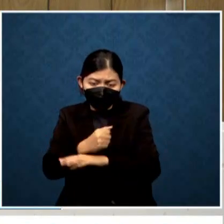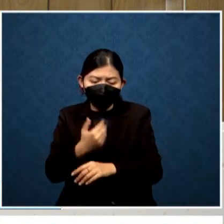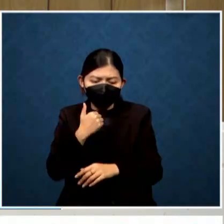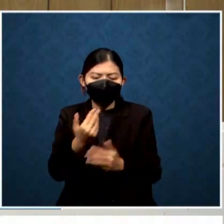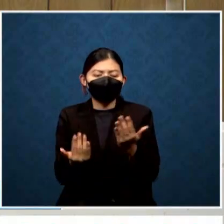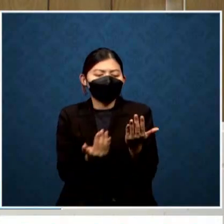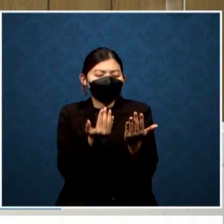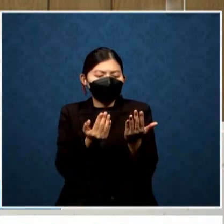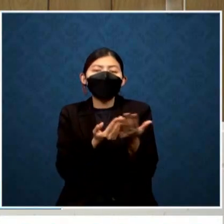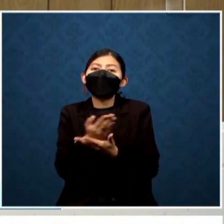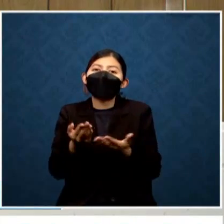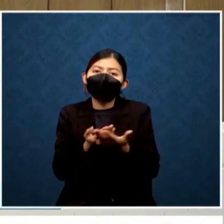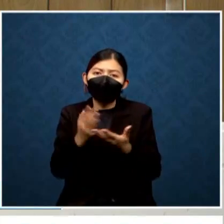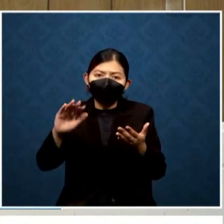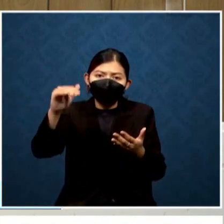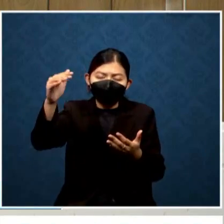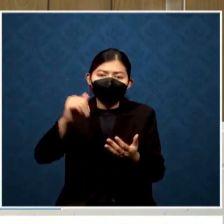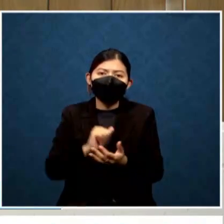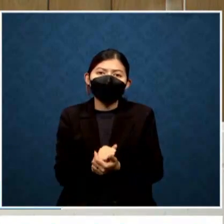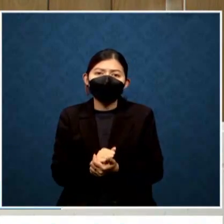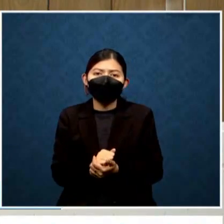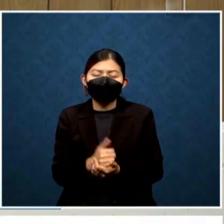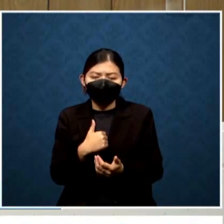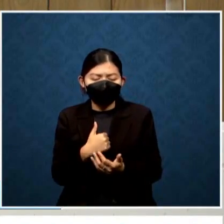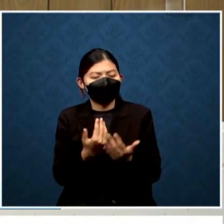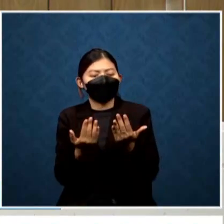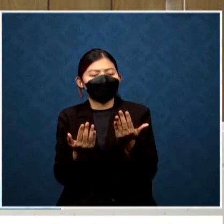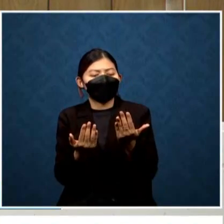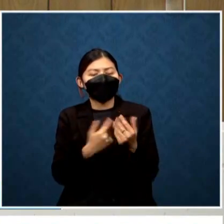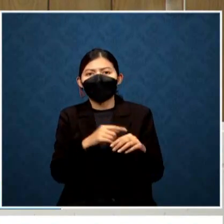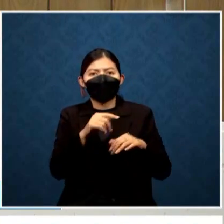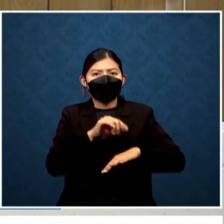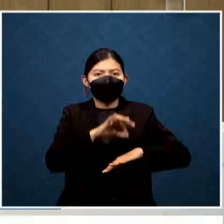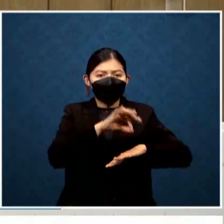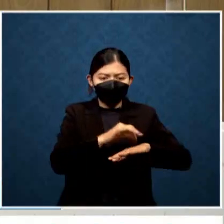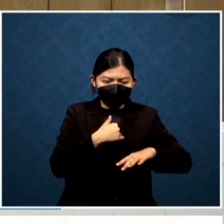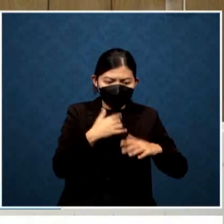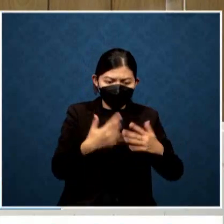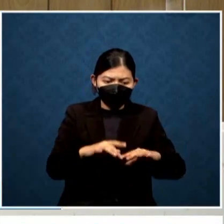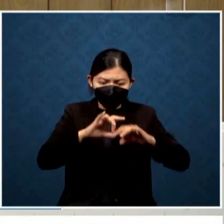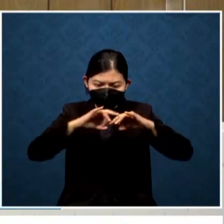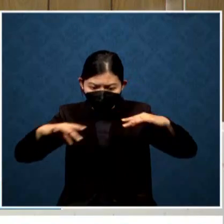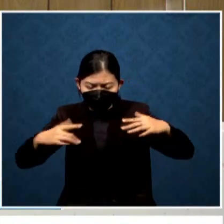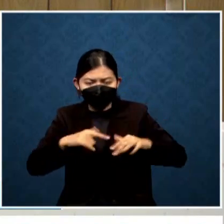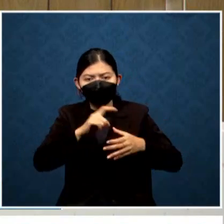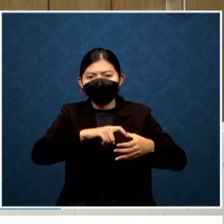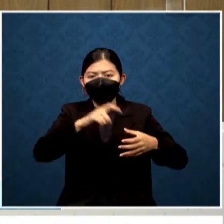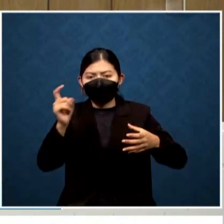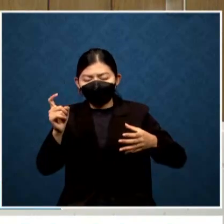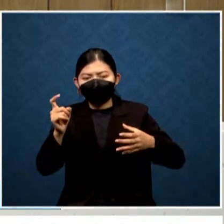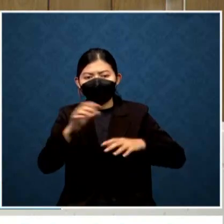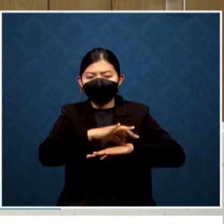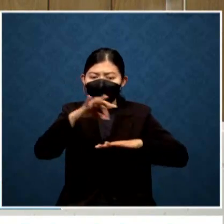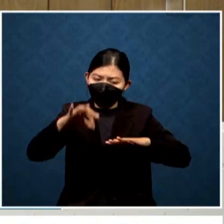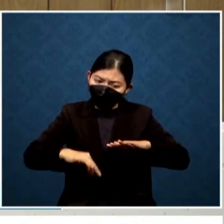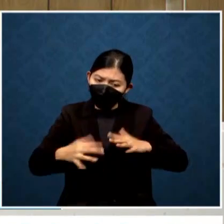ก่อนแล้วถ้ามันมีเหตุว่าไม่ทำตามหน้าที่ก็จะต้องดำเนินการตามกฎหมายต้องถอดถอนต้องพ้นจากหน้าที่ก็ด